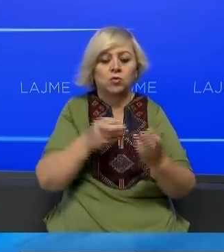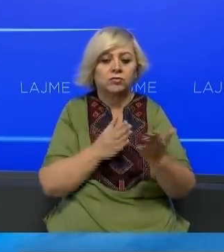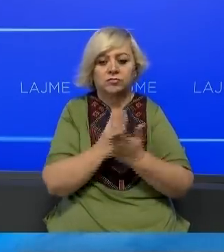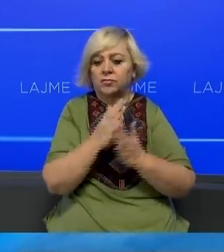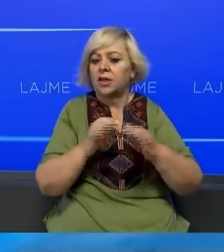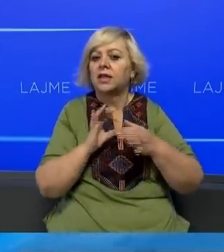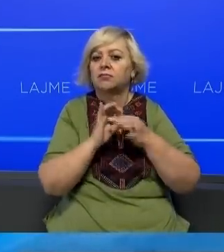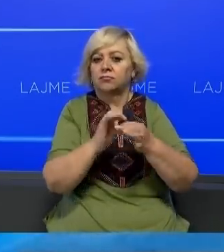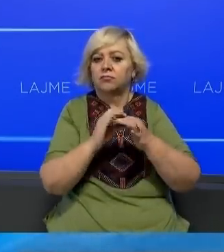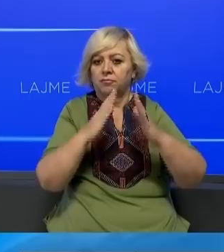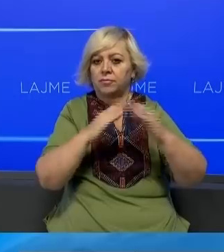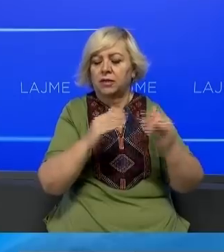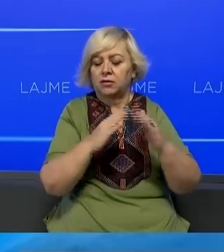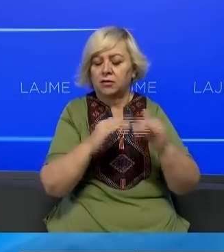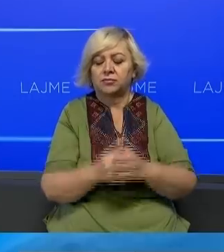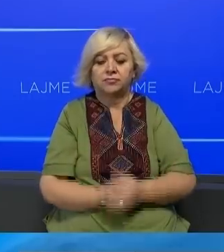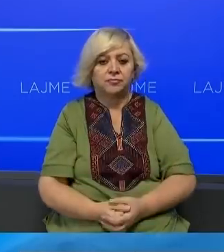Ballkanin.